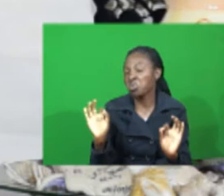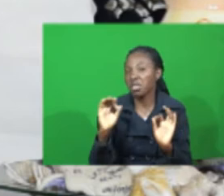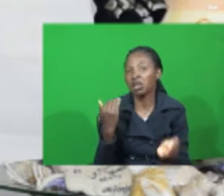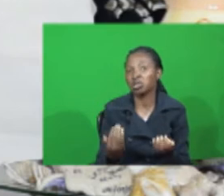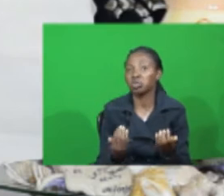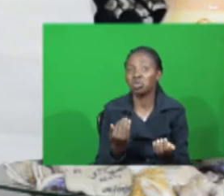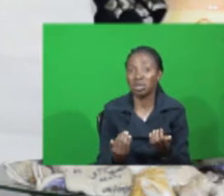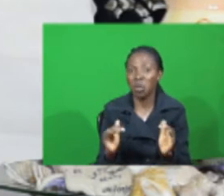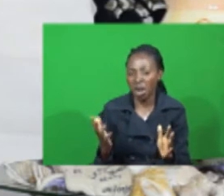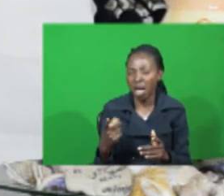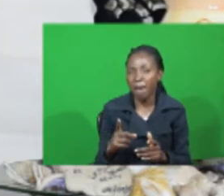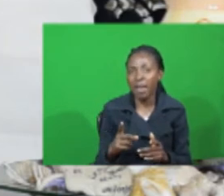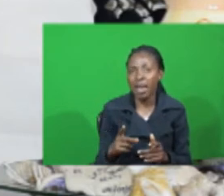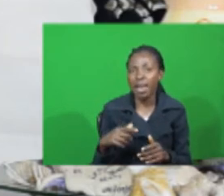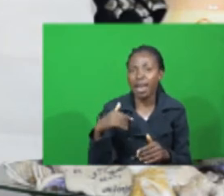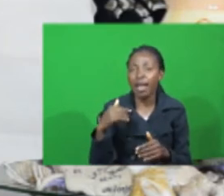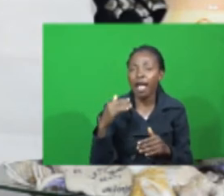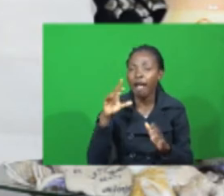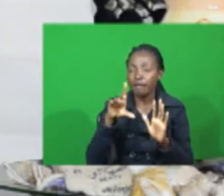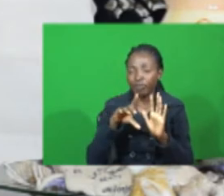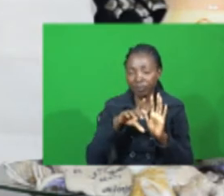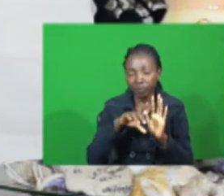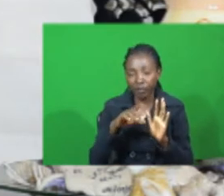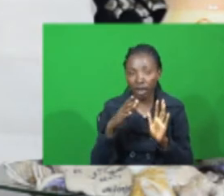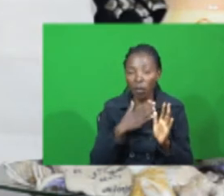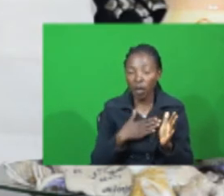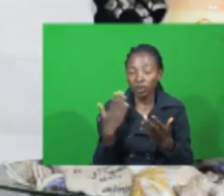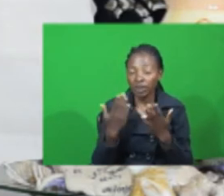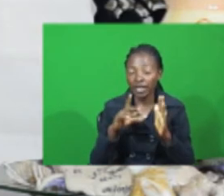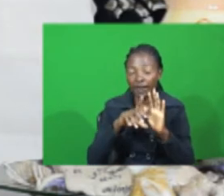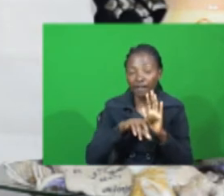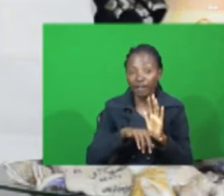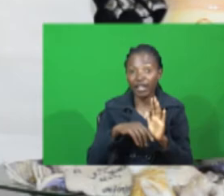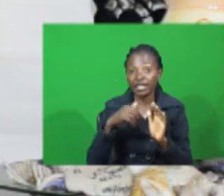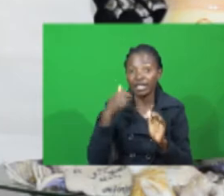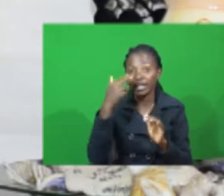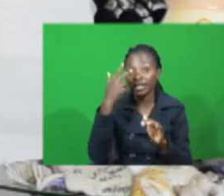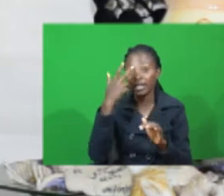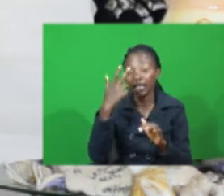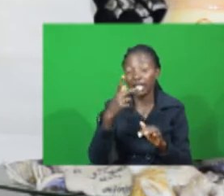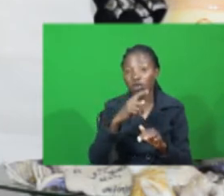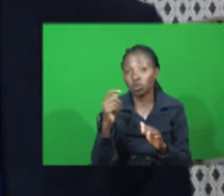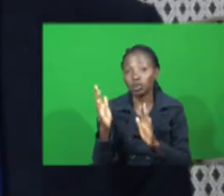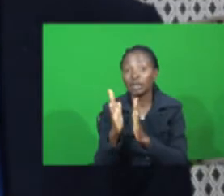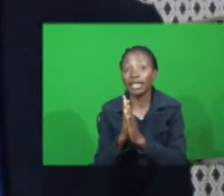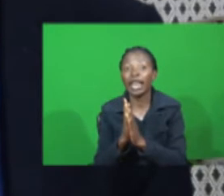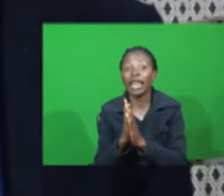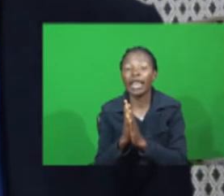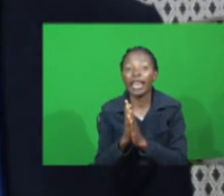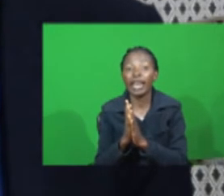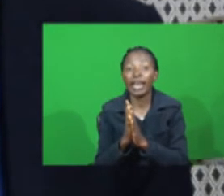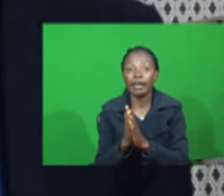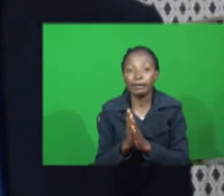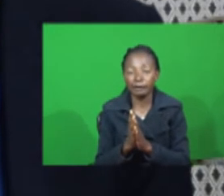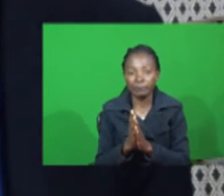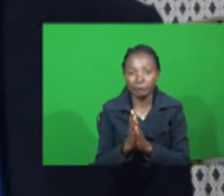Chichi neitika pamberi mufundisi. Verengai tinzwe. Mai masvika verse 7. Yes. chiverenga verse 8 kusvika pa 10. Genesis 38 verse